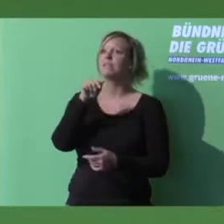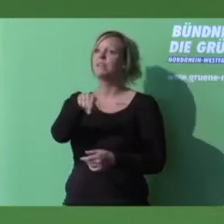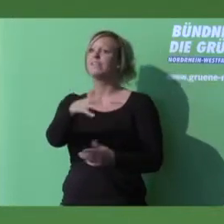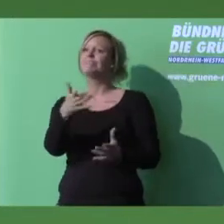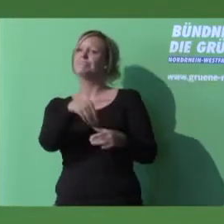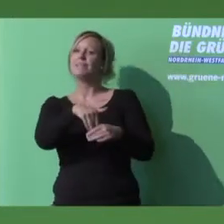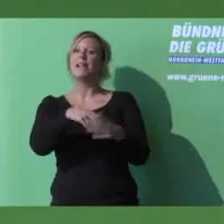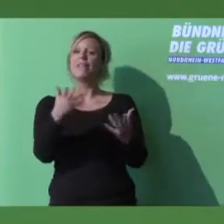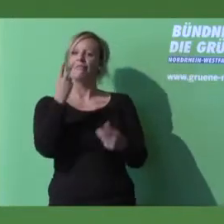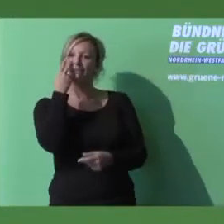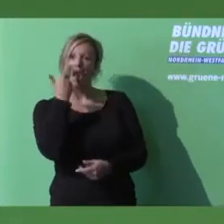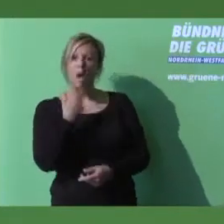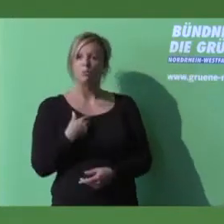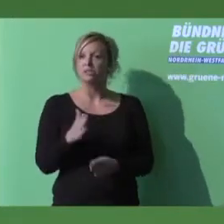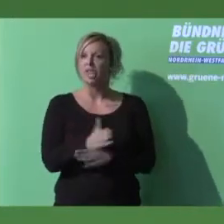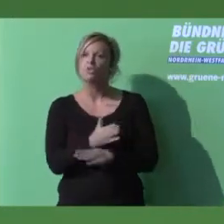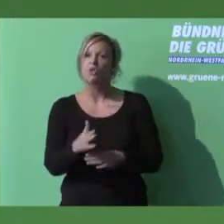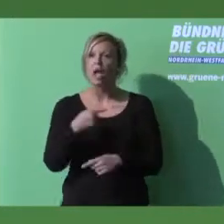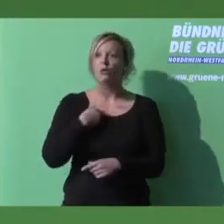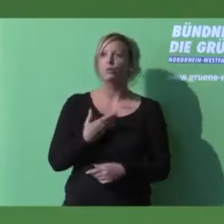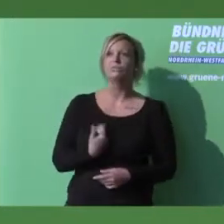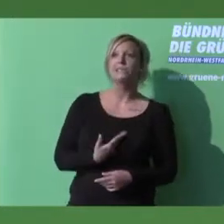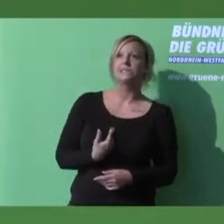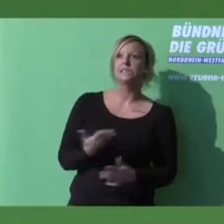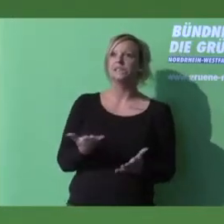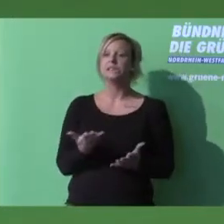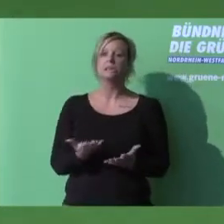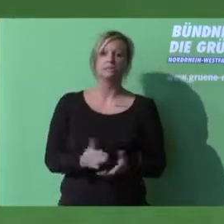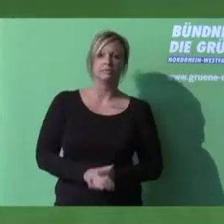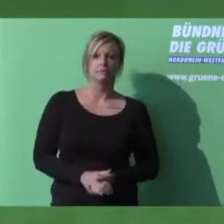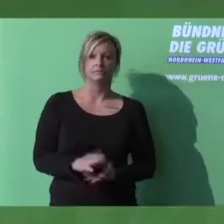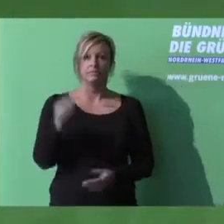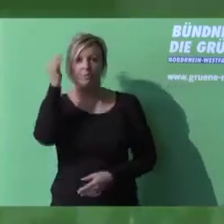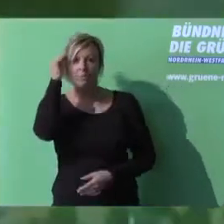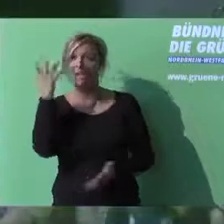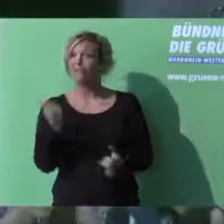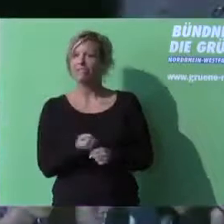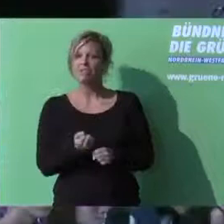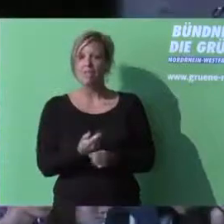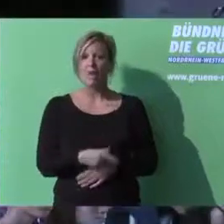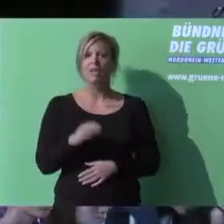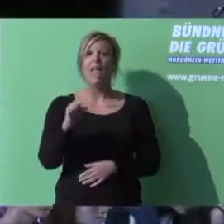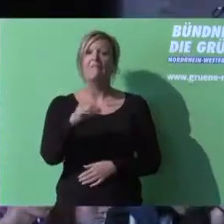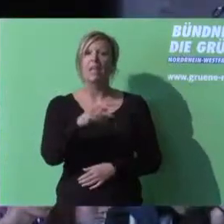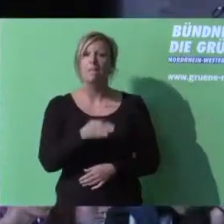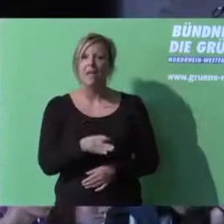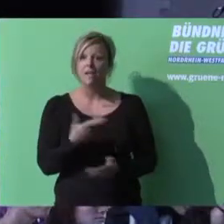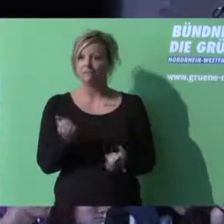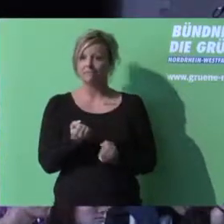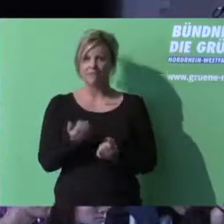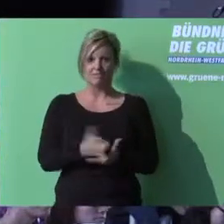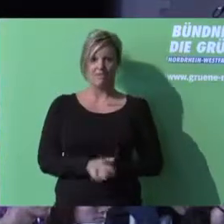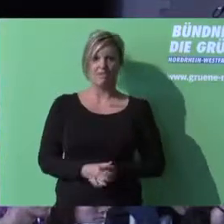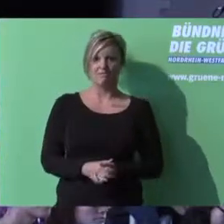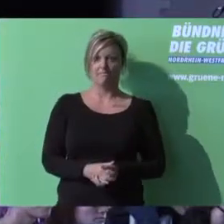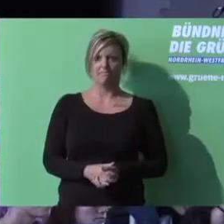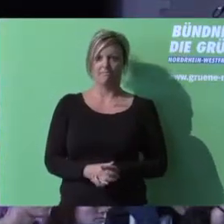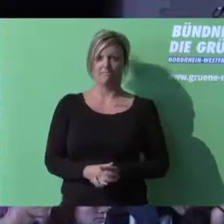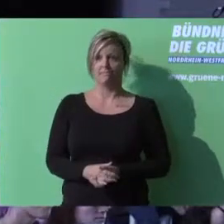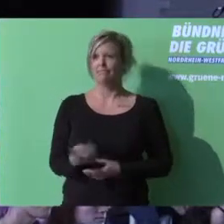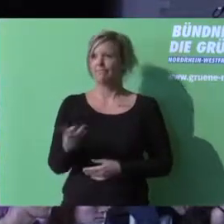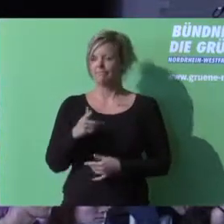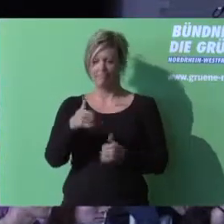zu treffen. Und was macht Frau Merkel? Was macht die FDP? Sie sind jetzt eingetreten in